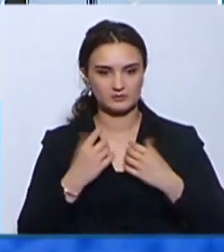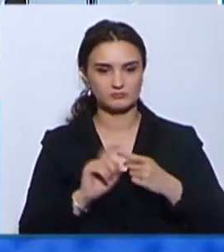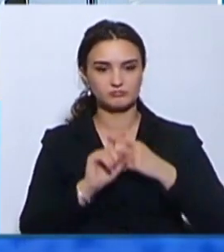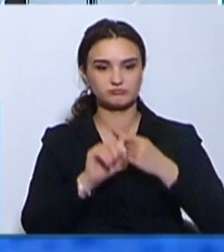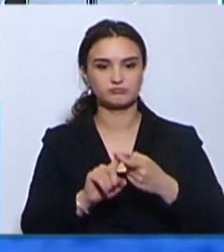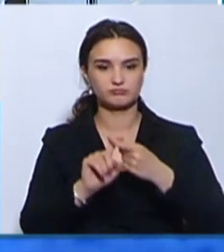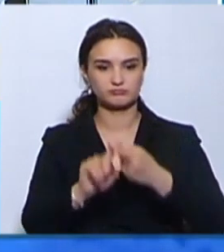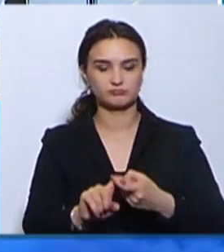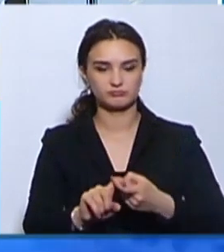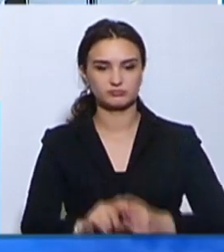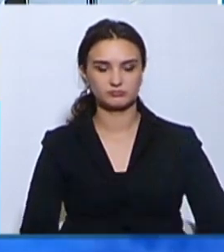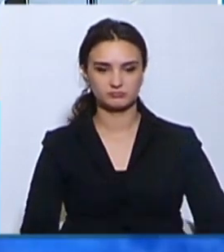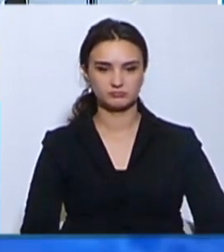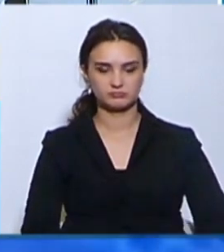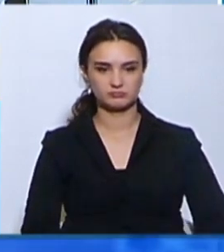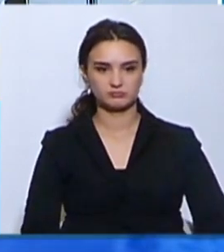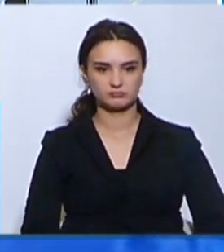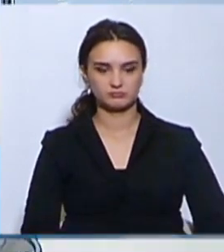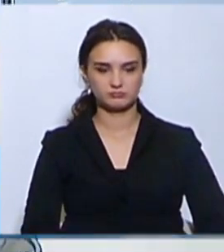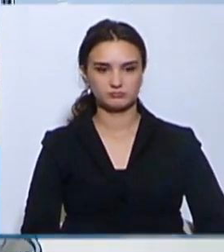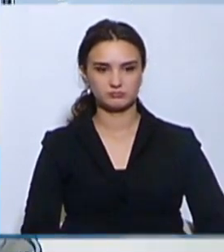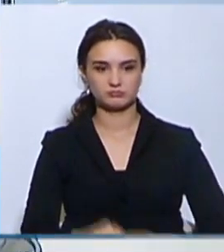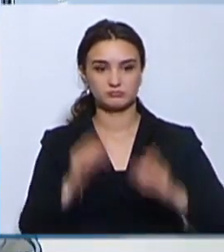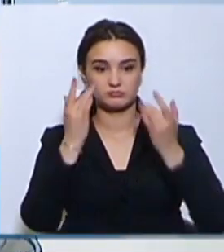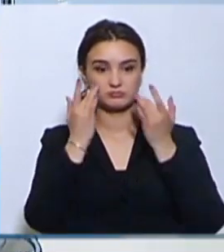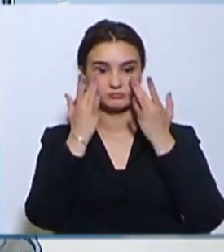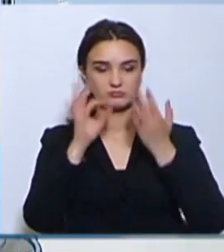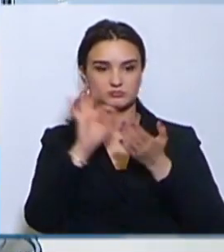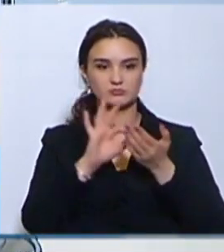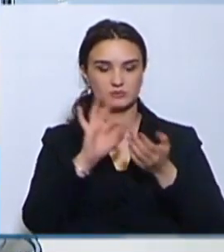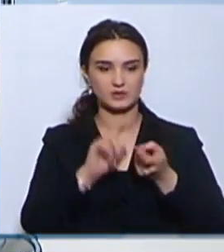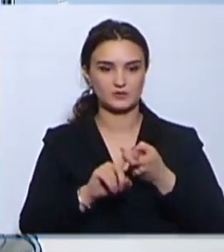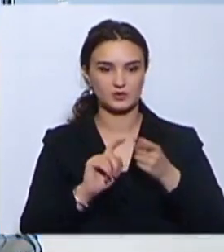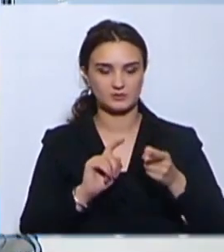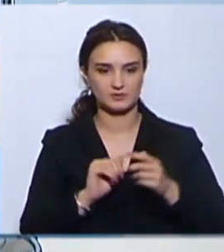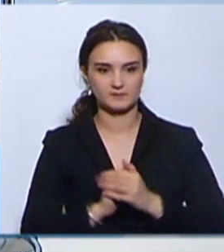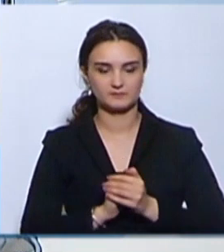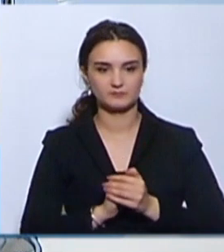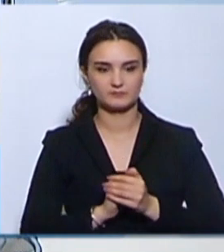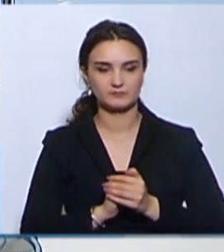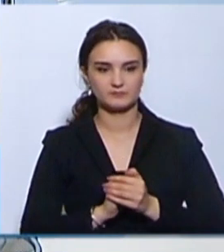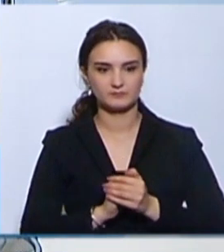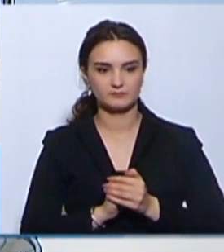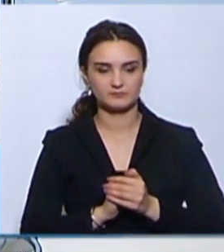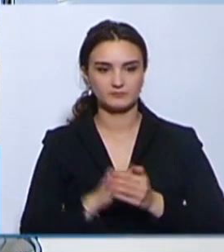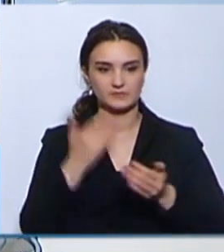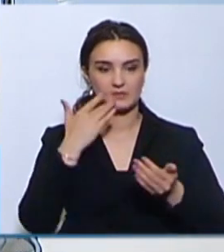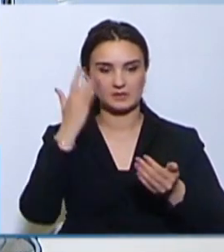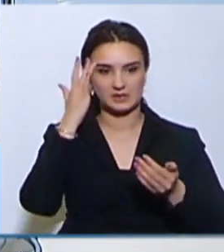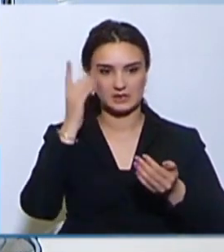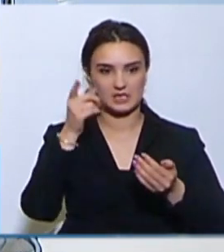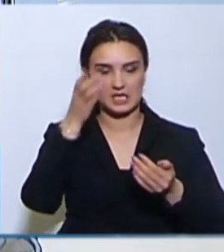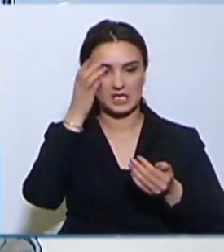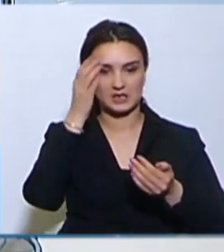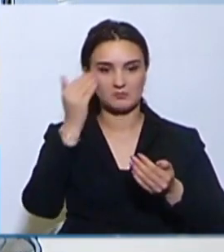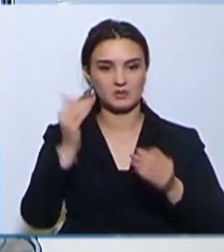და ასევე ლოგიკურად გაჩნდა კითხვა ლინზების ტარებასთან დაკავშირებით. ამერიკის აკადემიის